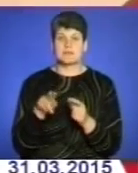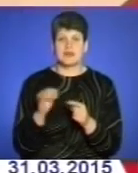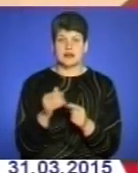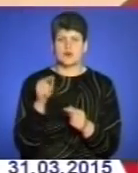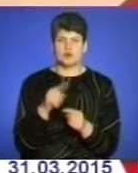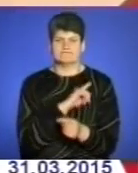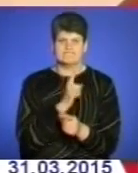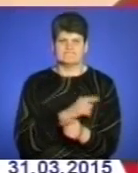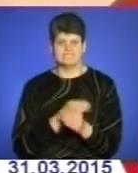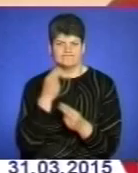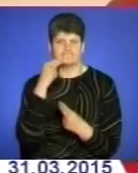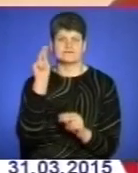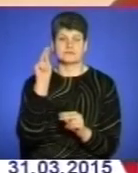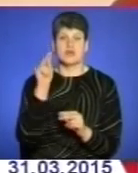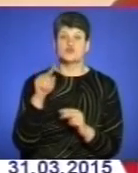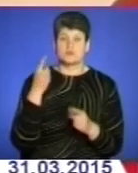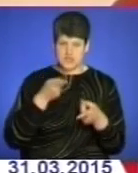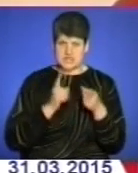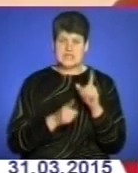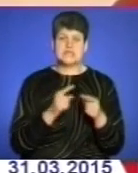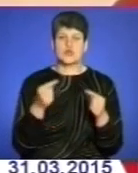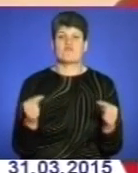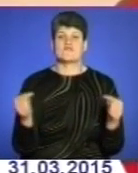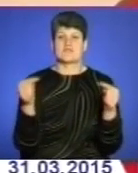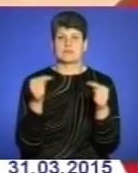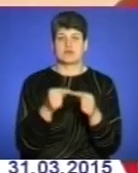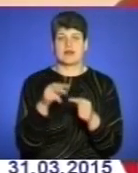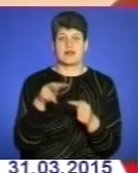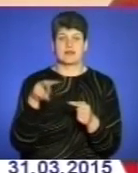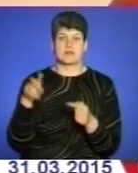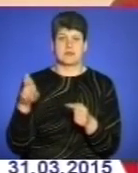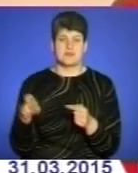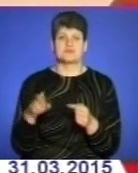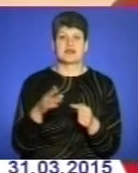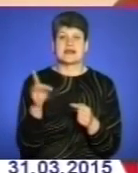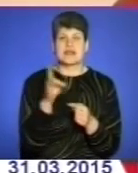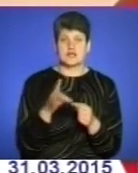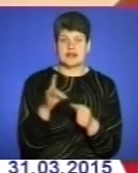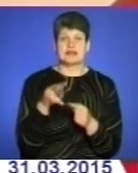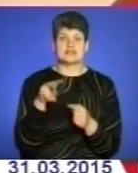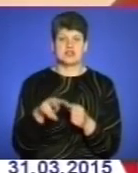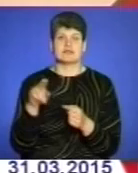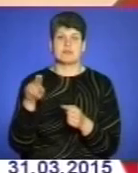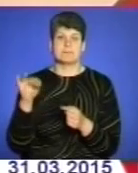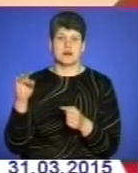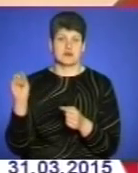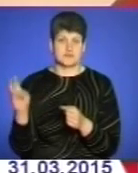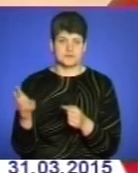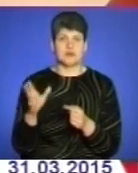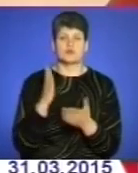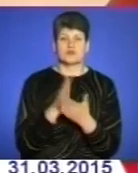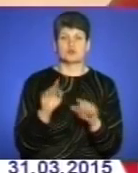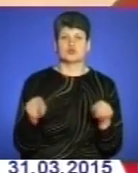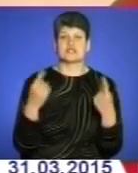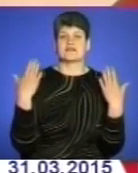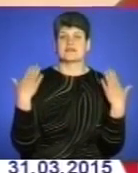підсилити, щоб дійсно відповідав РЛП «Загребельня» – регіональний ландшафтний парк. Тобто має бути рекреація, саме